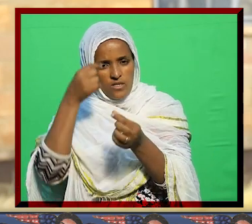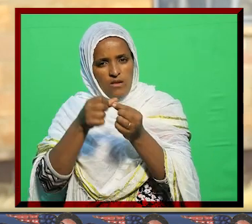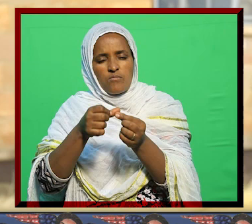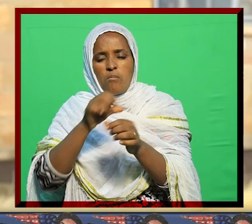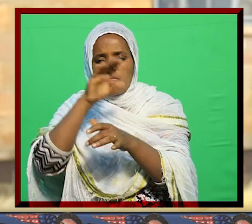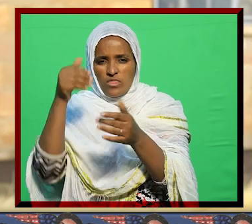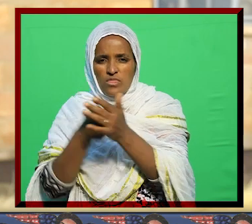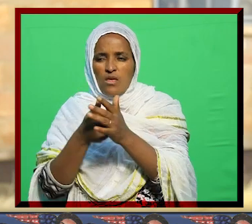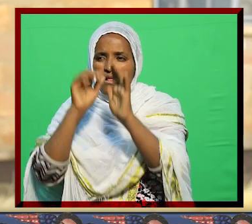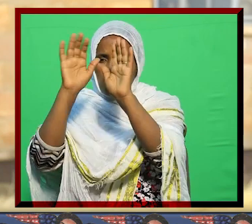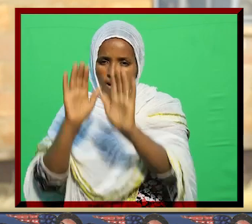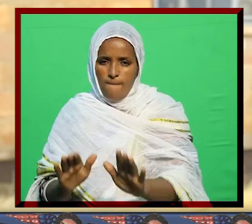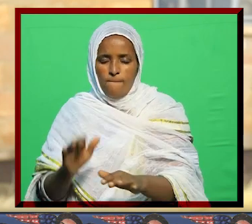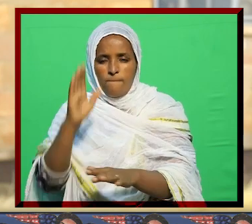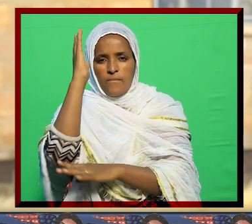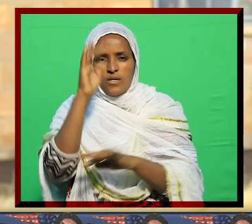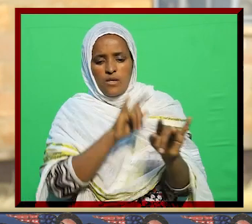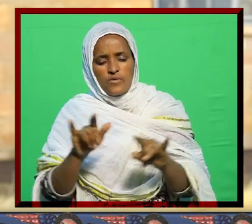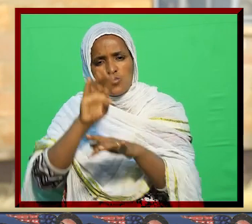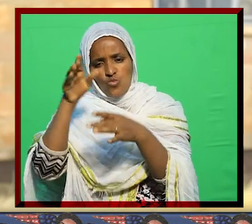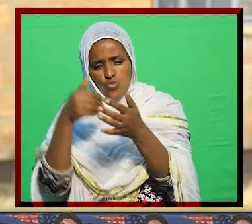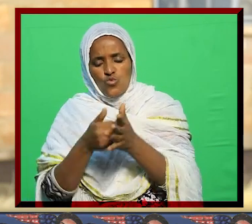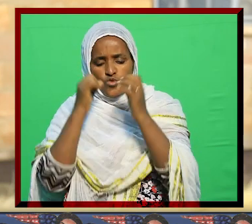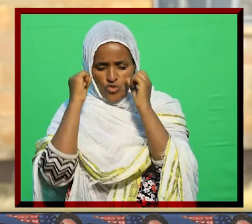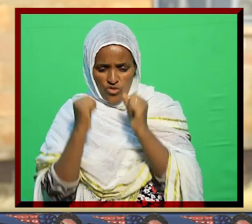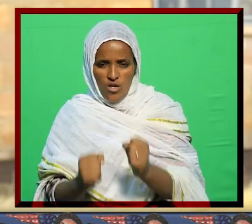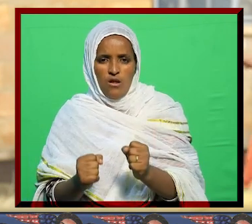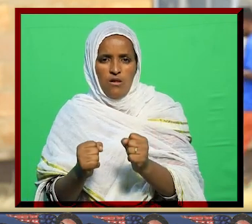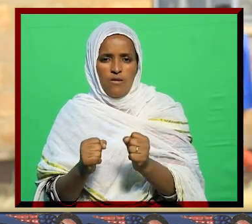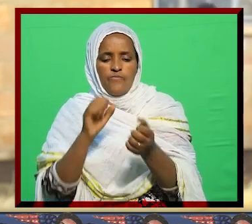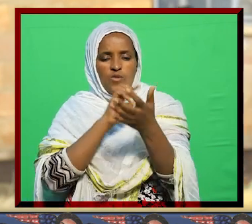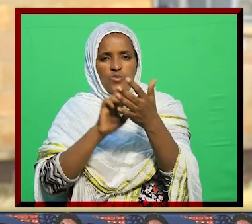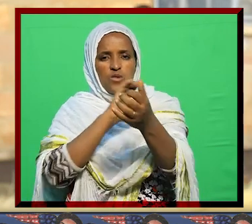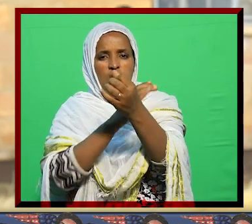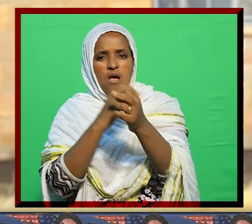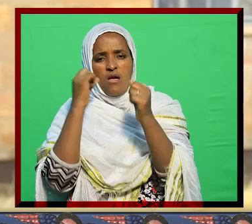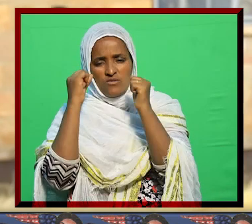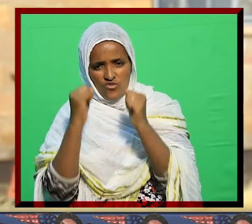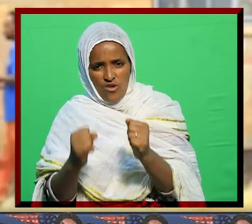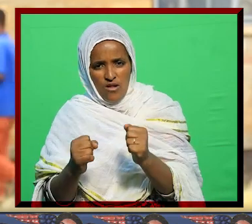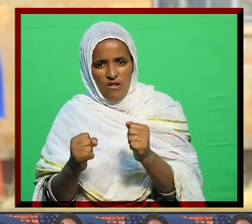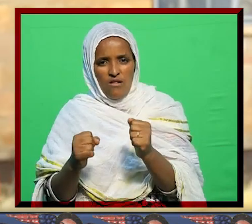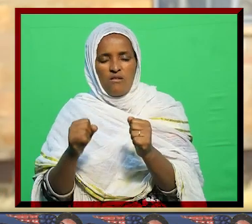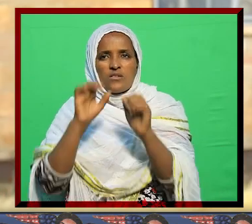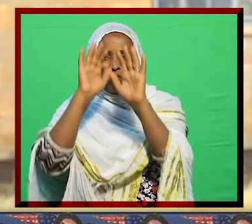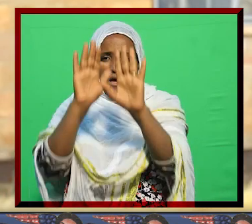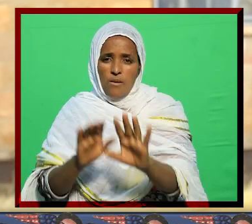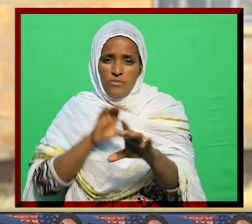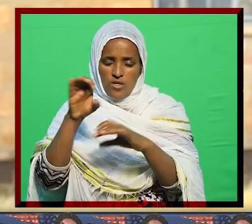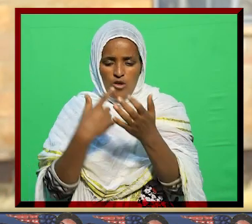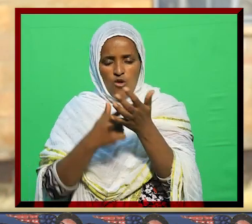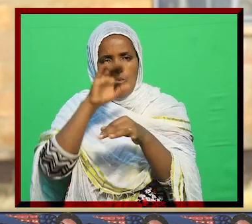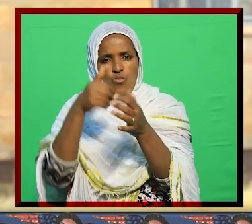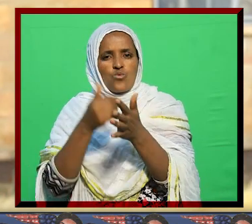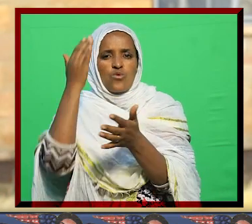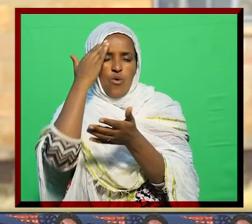ስናስብ በጠቅላላ ታምራታቸውን አሁን በእግዚአብሔር ዘንድ ሁሉ መቻል እንደሚቻል በቅዱሳን ኃይል እንደሚያደርግ ታምር ይህን